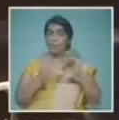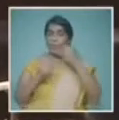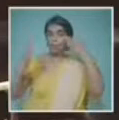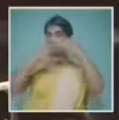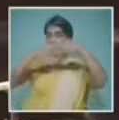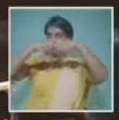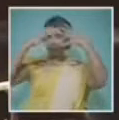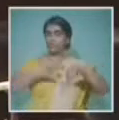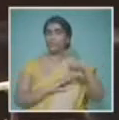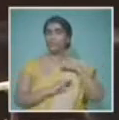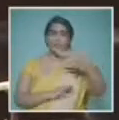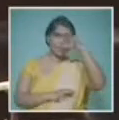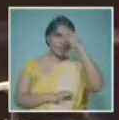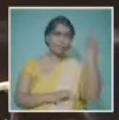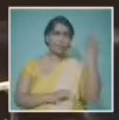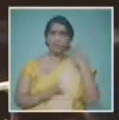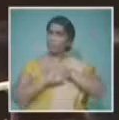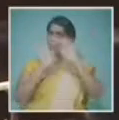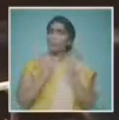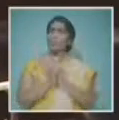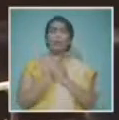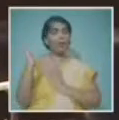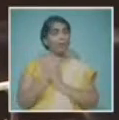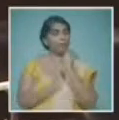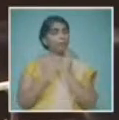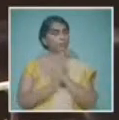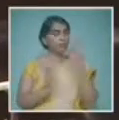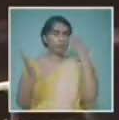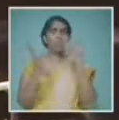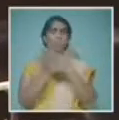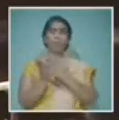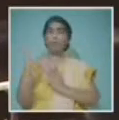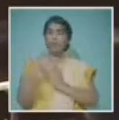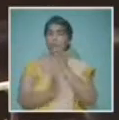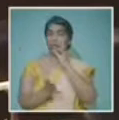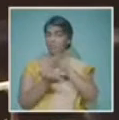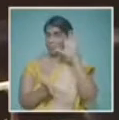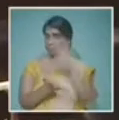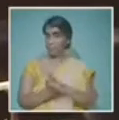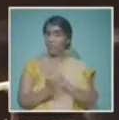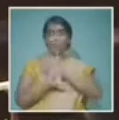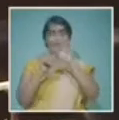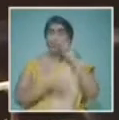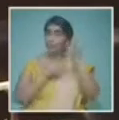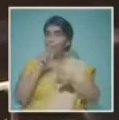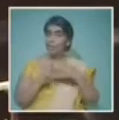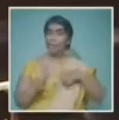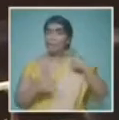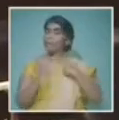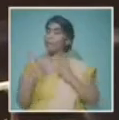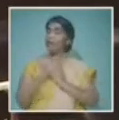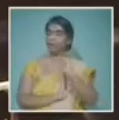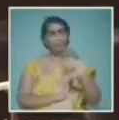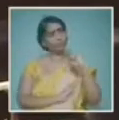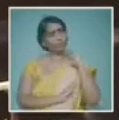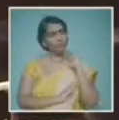ව්‍යුහයන් ශක්තිමත් වෙන සිංහල දෙමළ මුස්ලිම් සියලු ජනයාගේ අයිතිවාසිකම් තහවුරු වෙන ඒ අයිතිවාසිකම් ස්ථාවර කරන පොදු ජනයාගේ මූලික අයිතිවාසිකම්